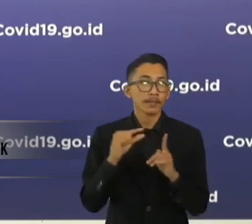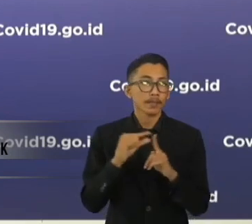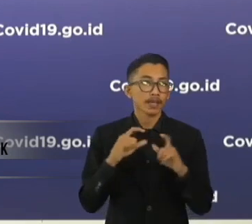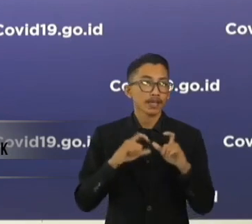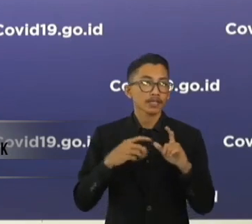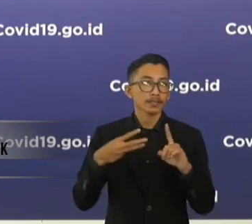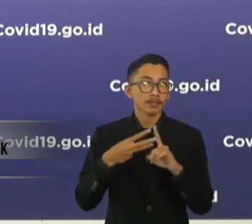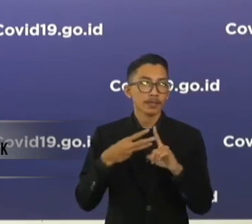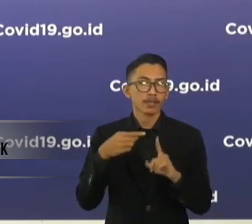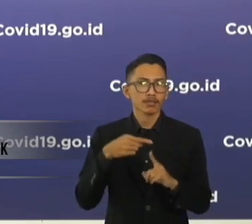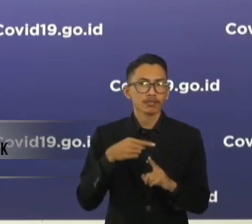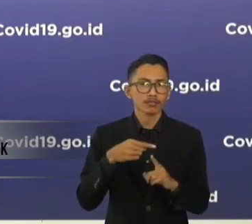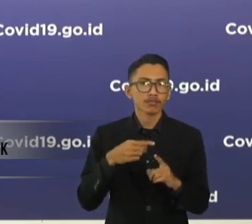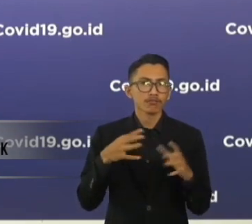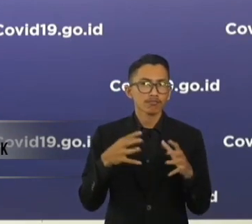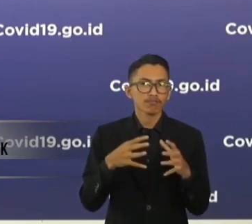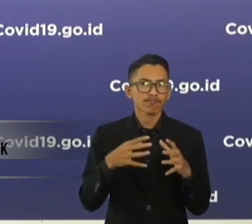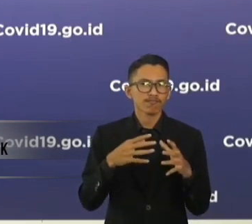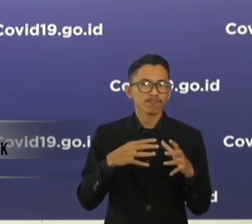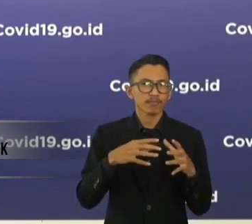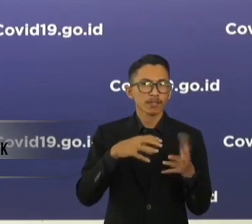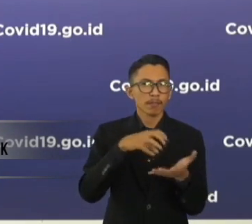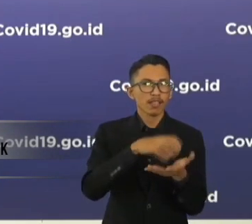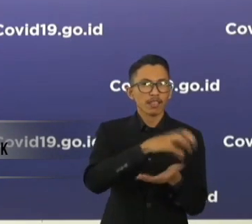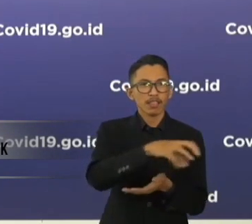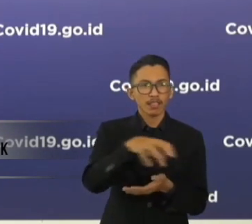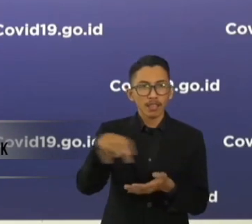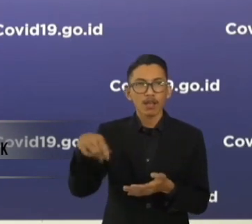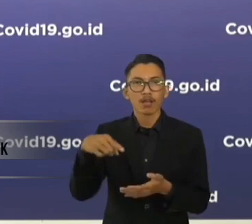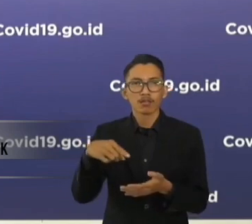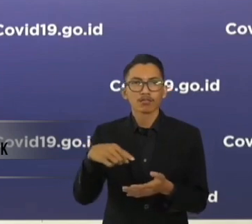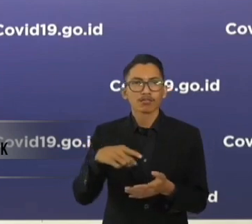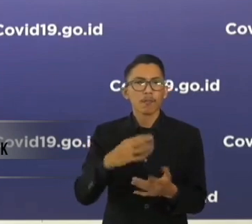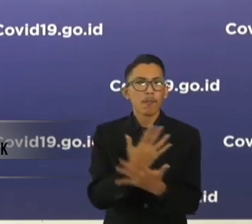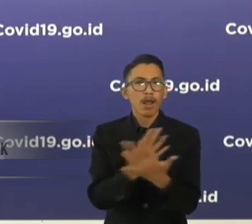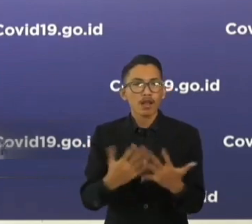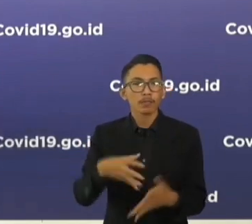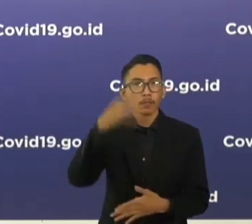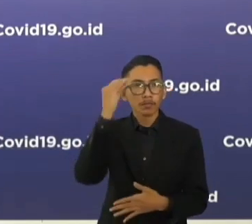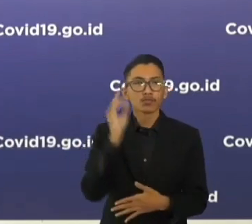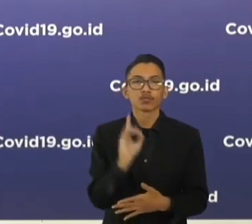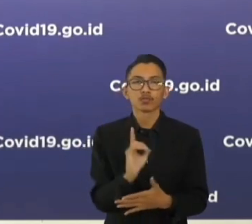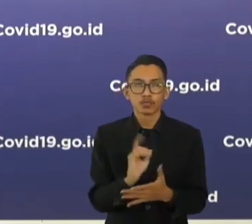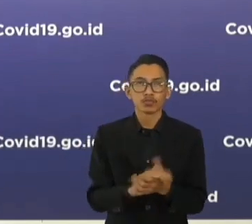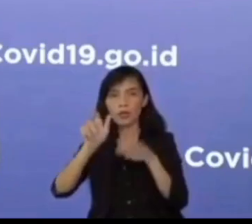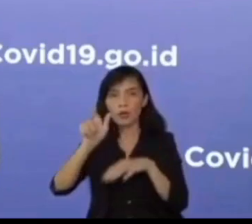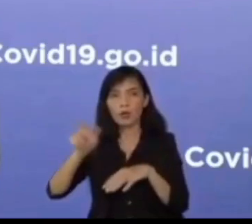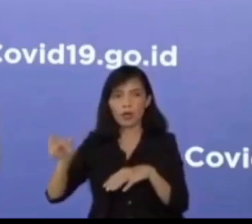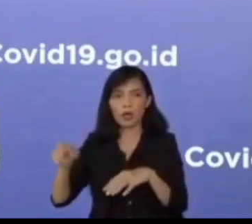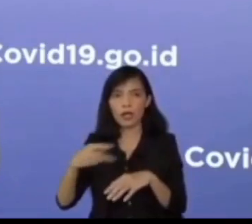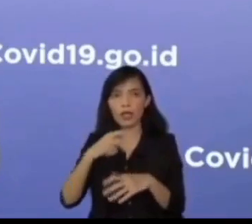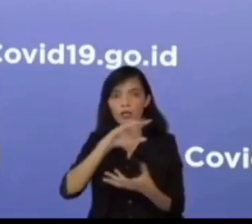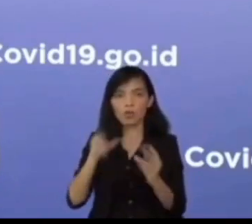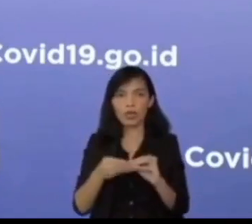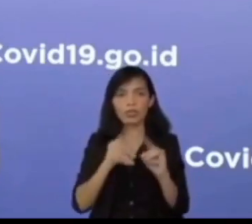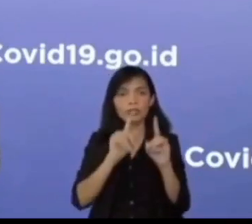terbaru dalam markplus industri roundtable seri ketujuh atas 215 responden menunjukkan masih